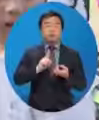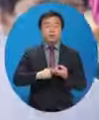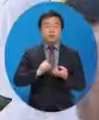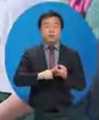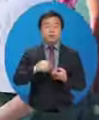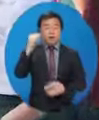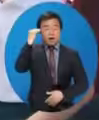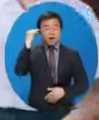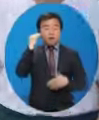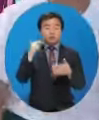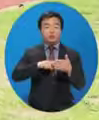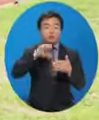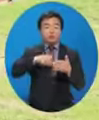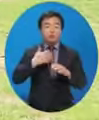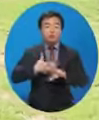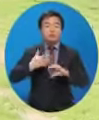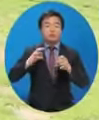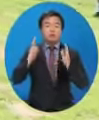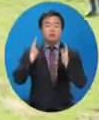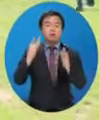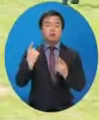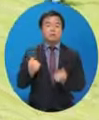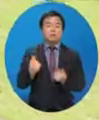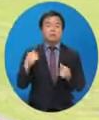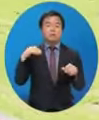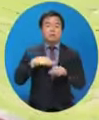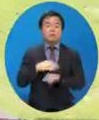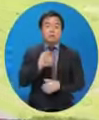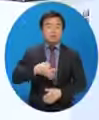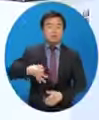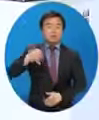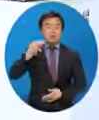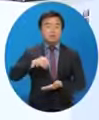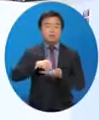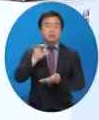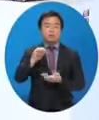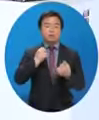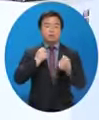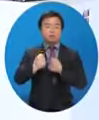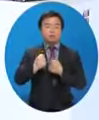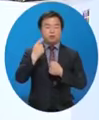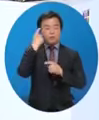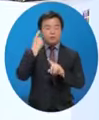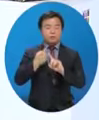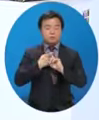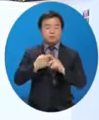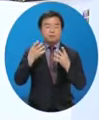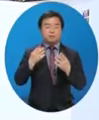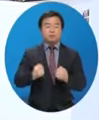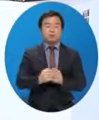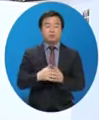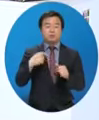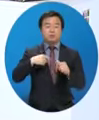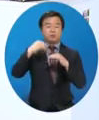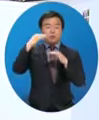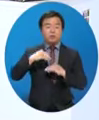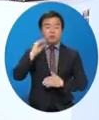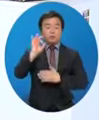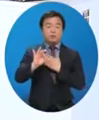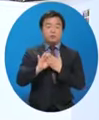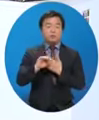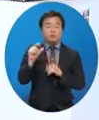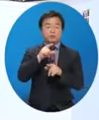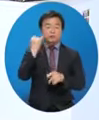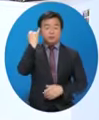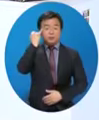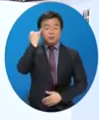있어 비싼 학비에도 학부모들의 관심이 끊이질 않습니다. 교육 내용을 보니까 좀더 이제 좀 창의적이면서